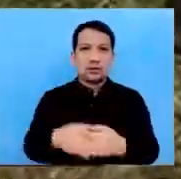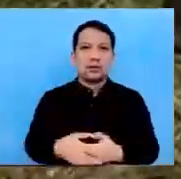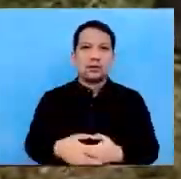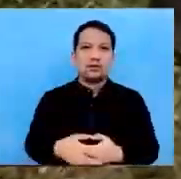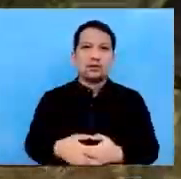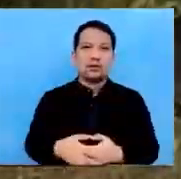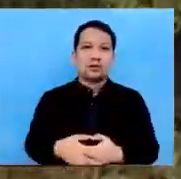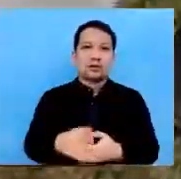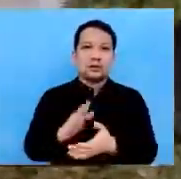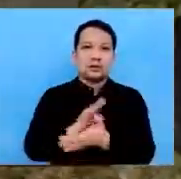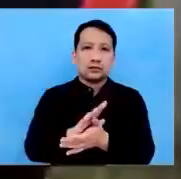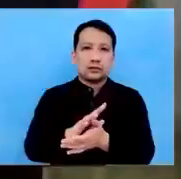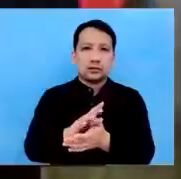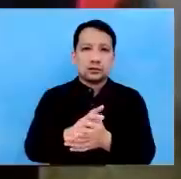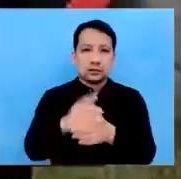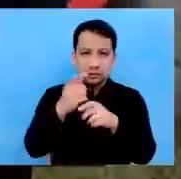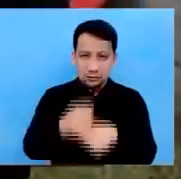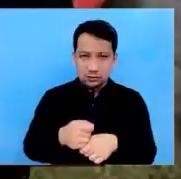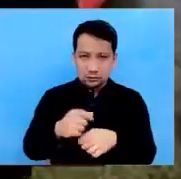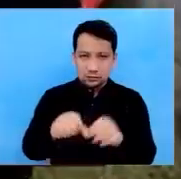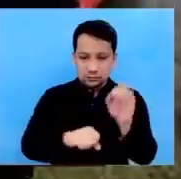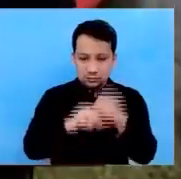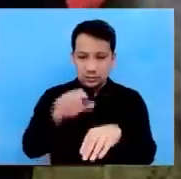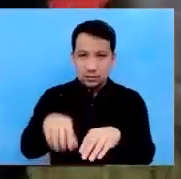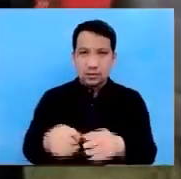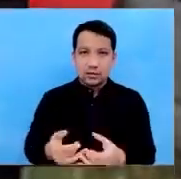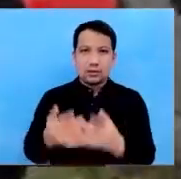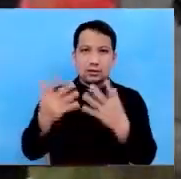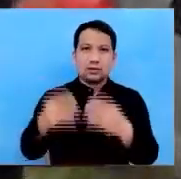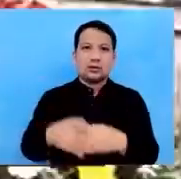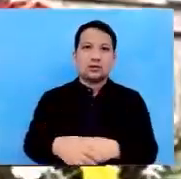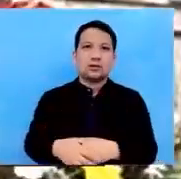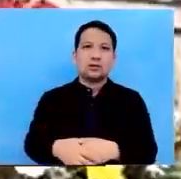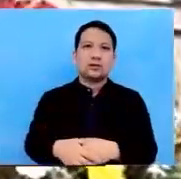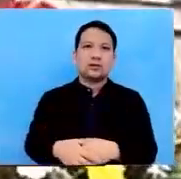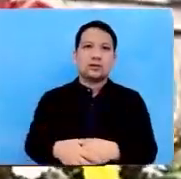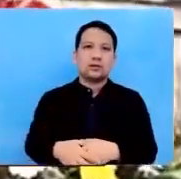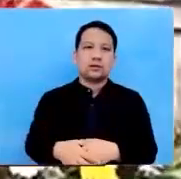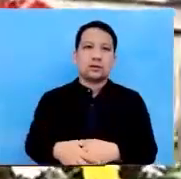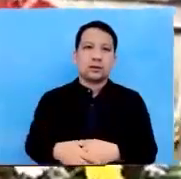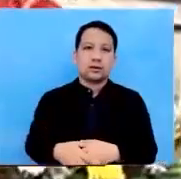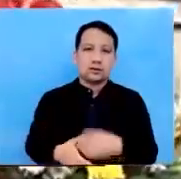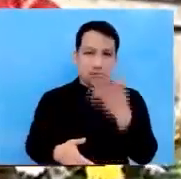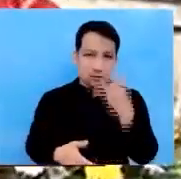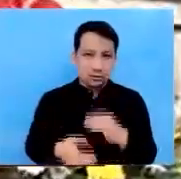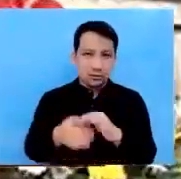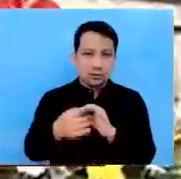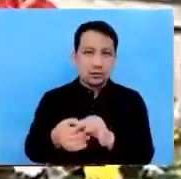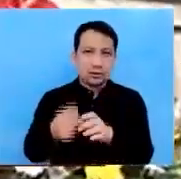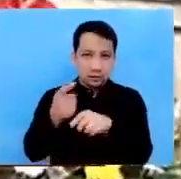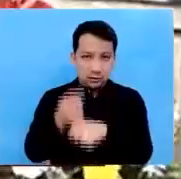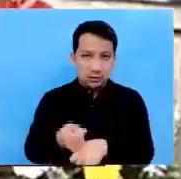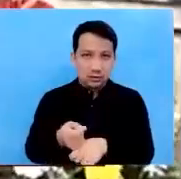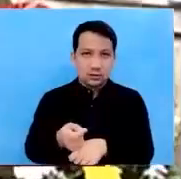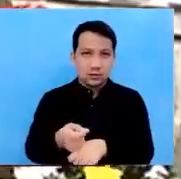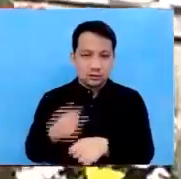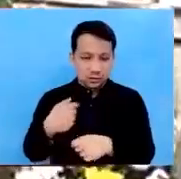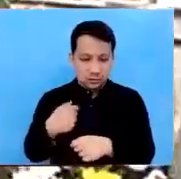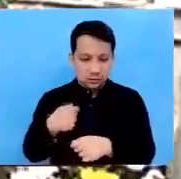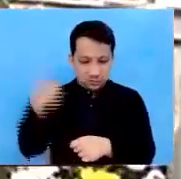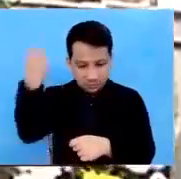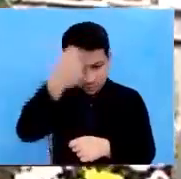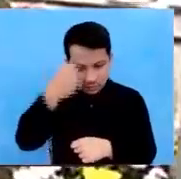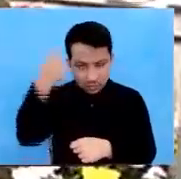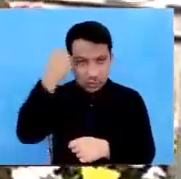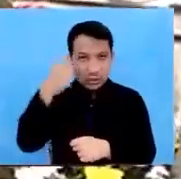tradisyon nila. Pagkawala daw ganun, parang kawawa rin sila. Kaya mayroon sa santo o nasa santo, tapos